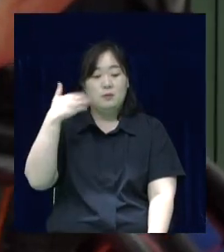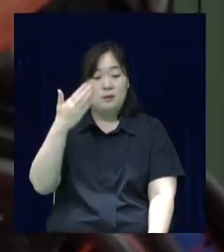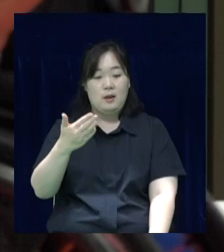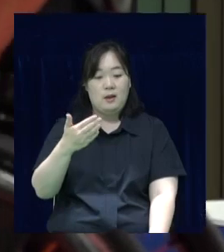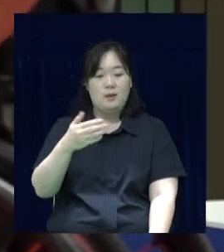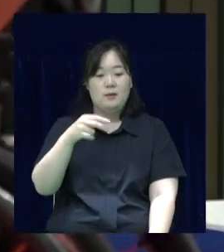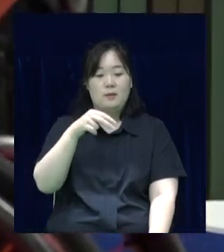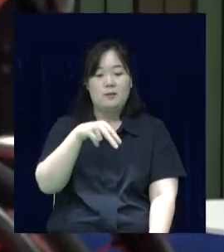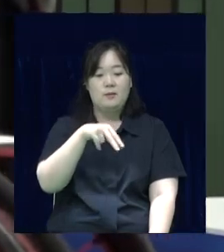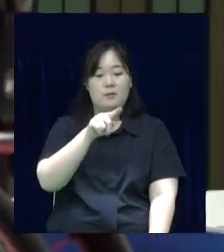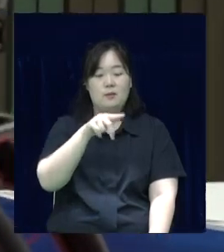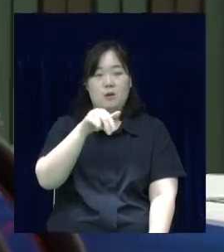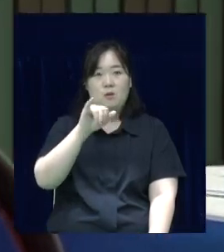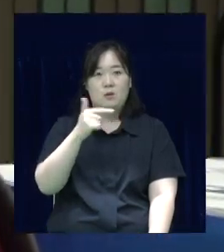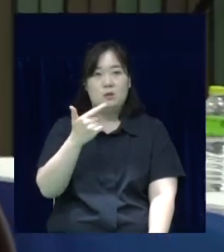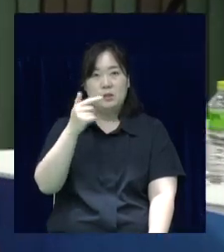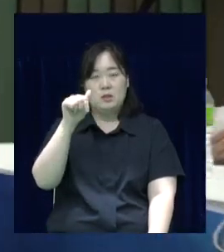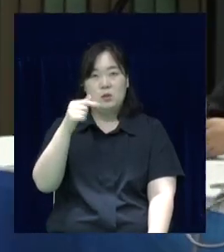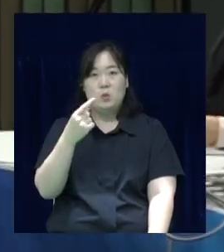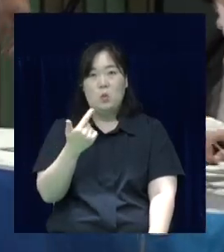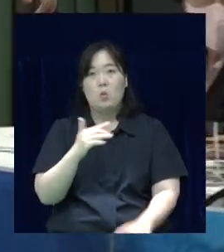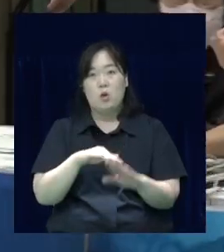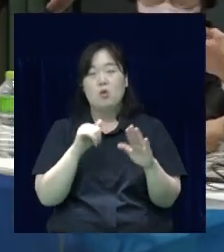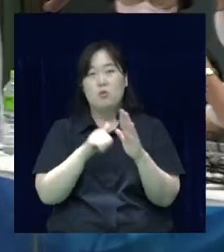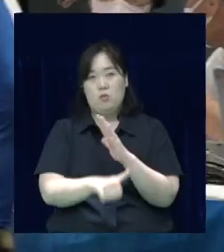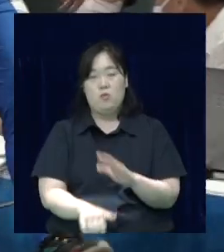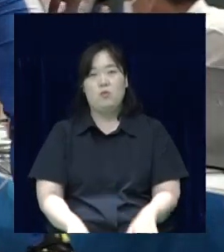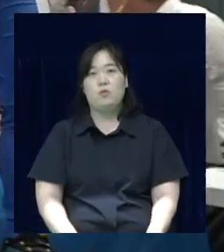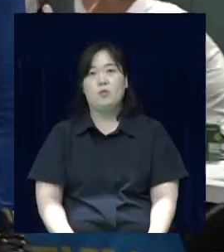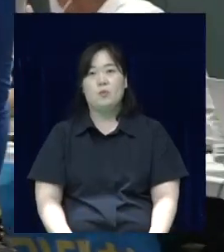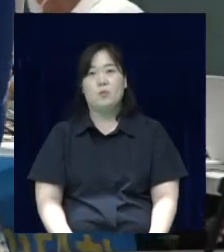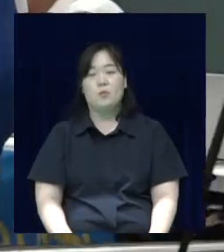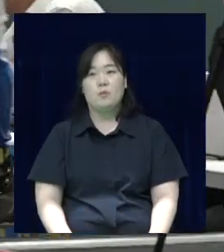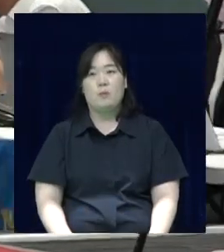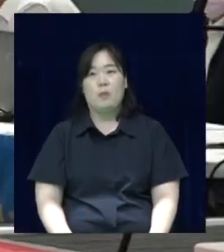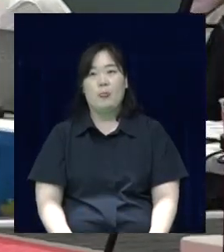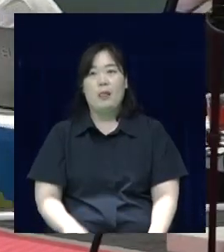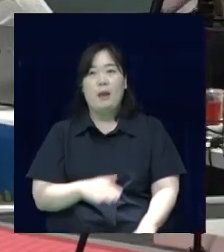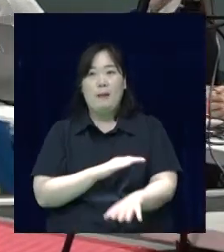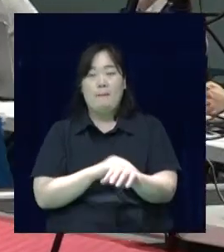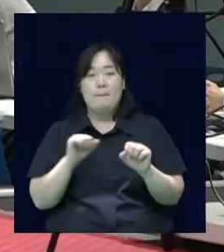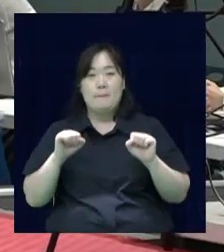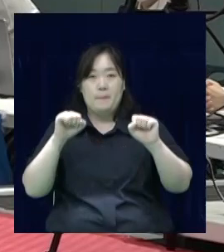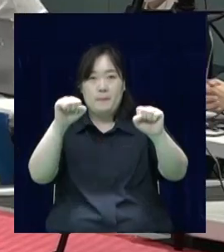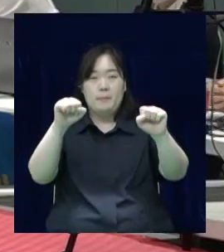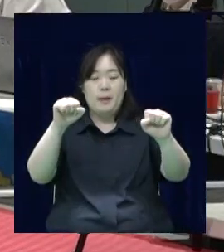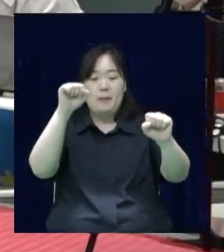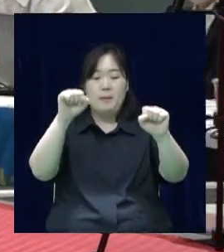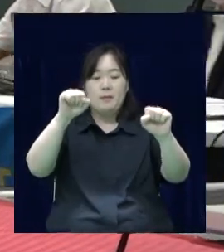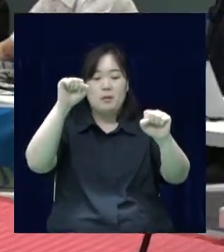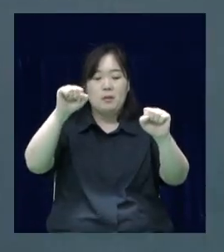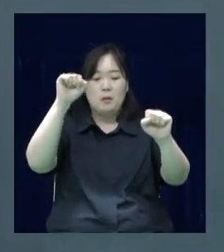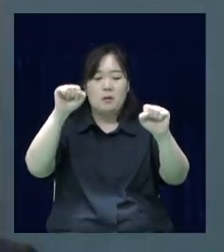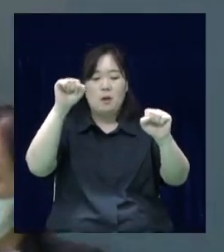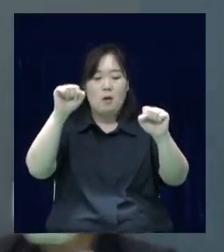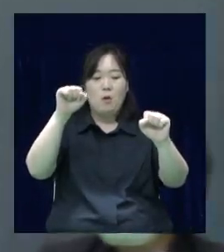네. 선수들이 이제 준비 동작에서 보면 이렇게 팔을 떠는 동작이 있는데 네. 여기서는 지금 근력이 약간 부족하다고 보시면